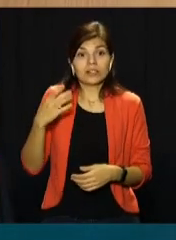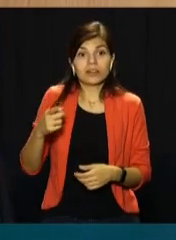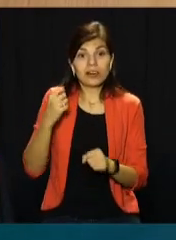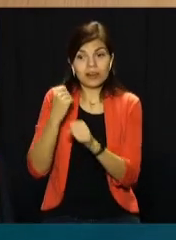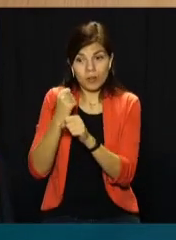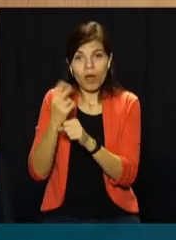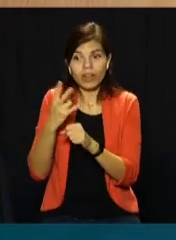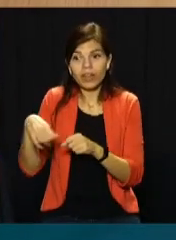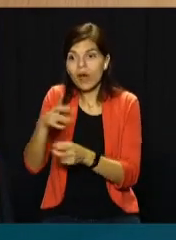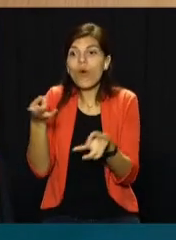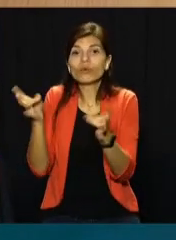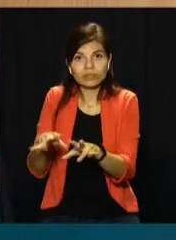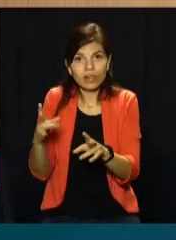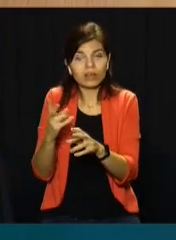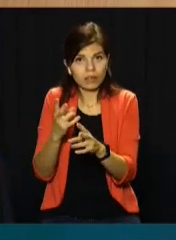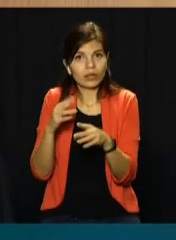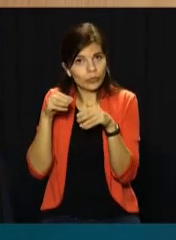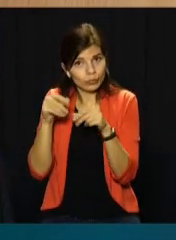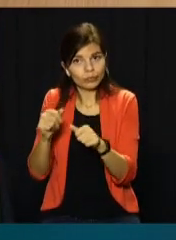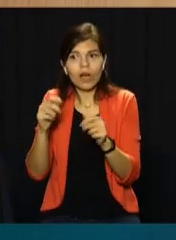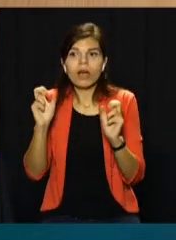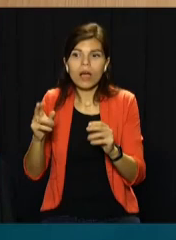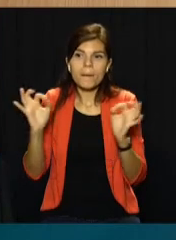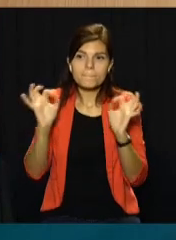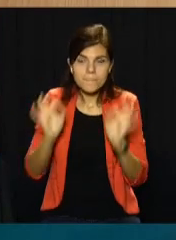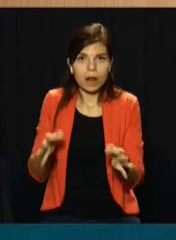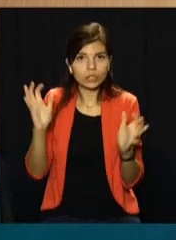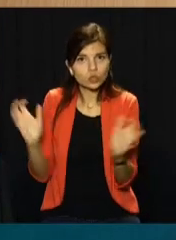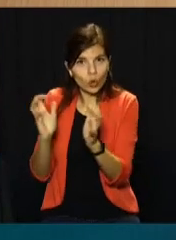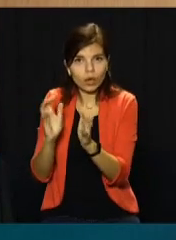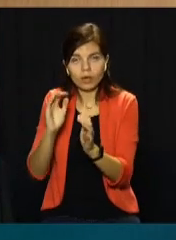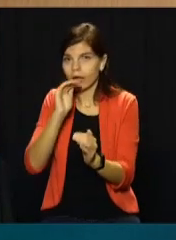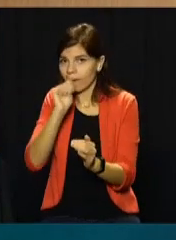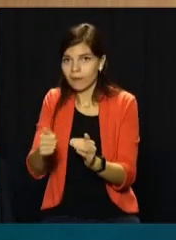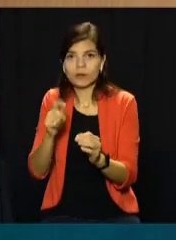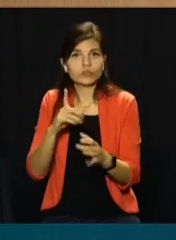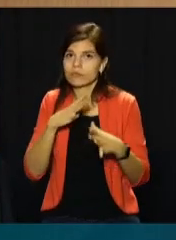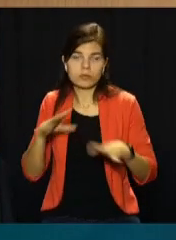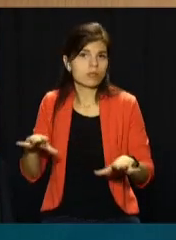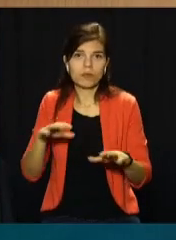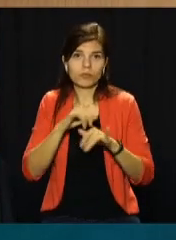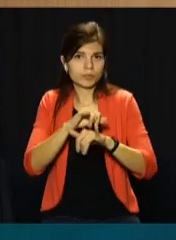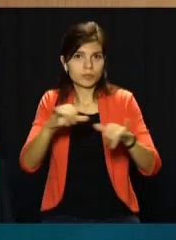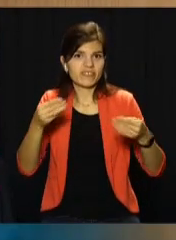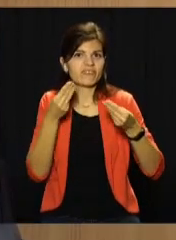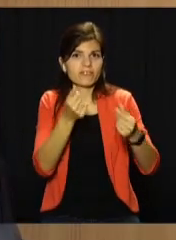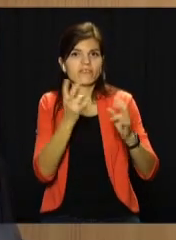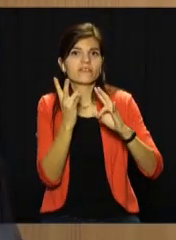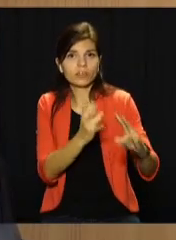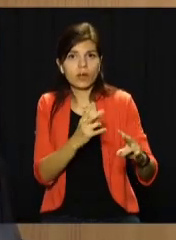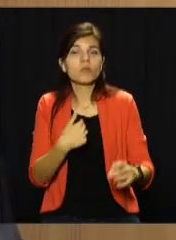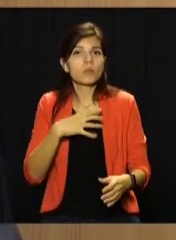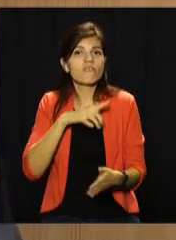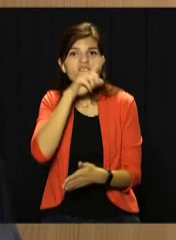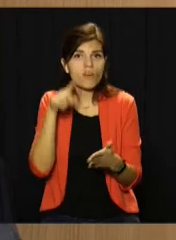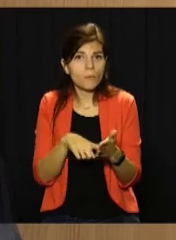же, проблема, которая волнует не только жителей города, но это проблема всей нашей страны. Мы неоднократно со своей стороны поднимали